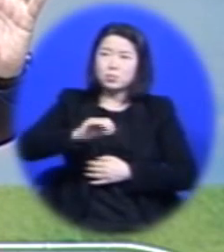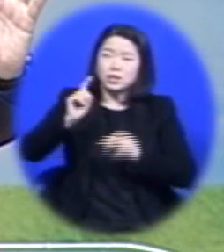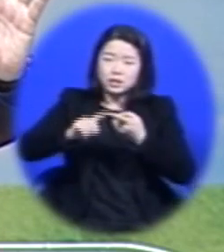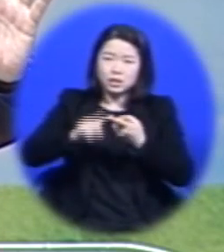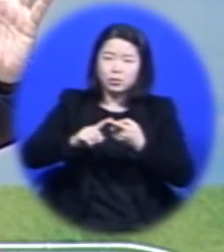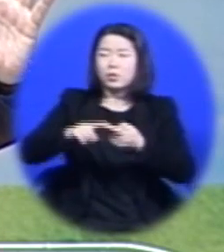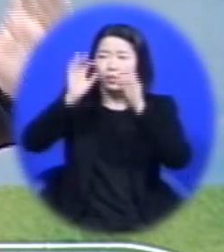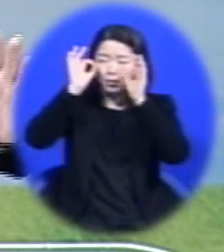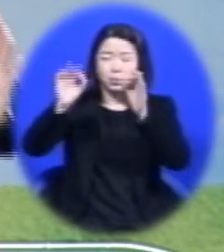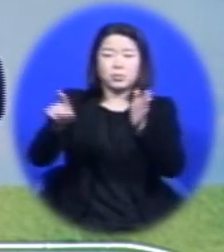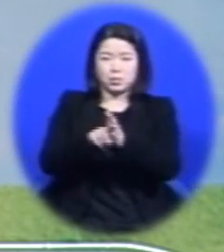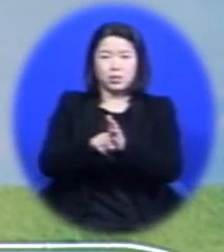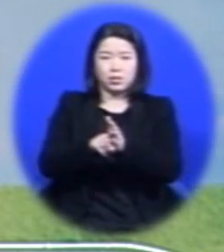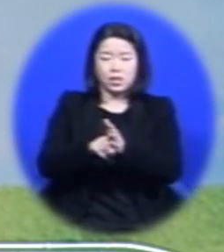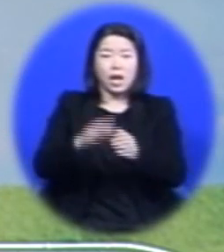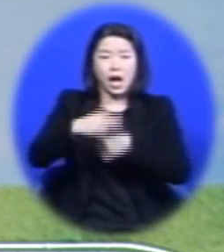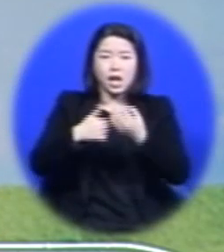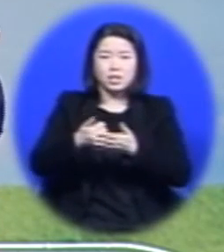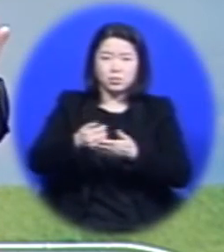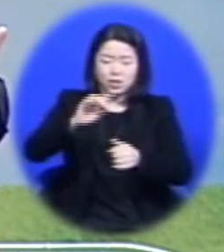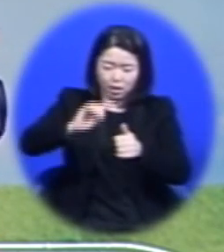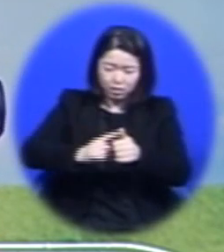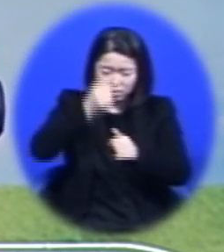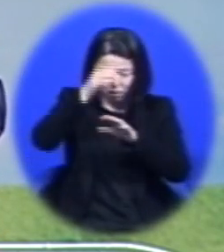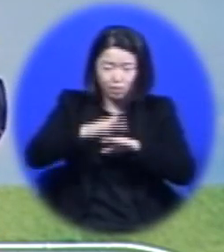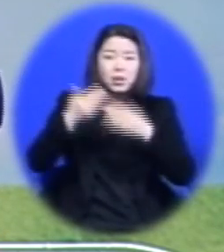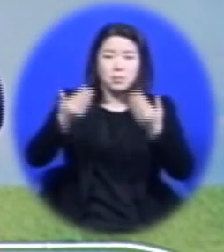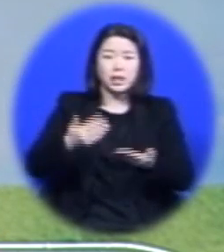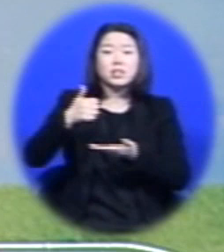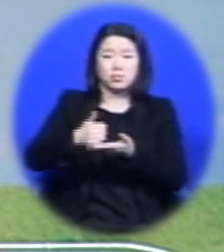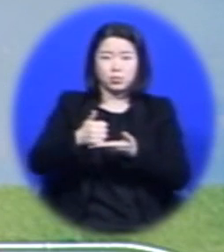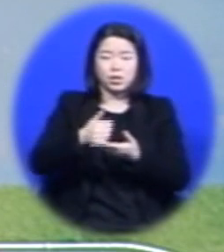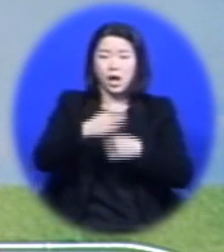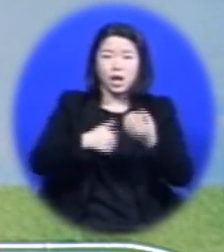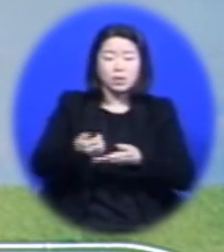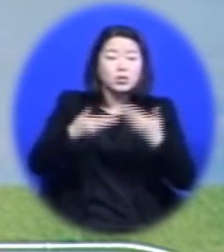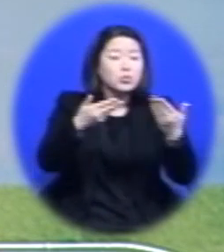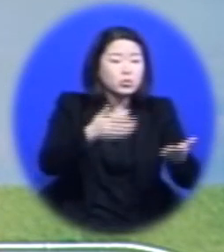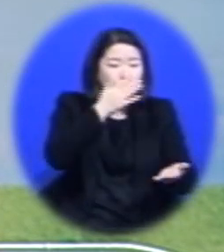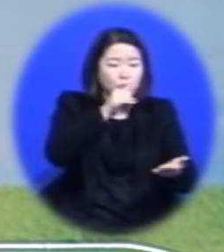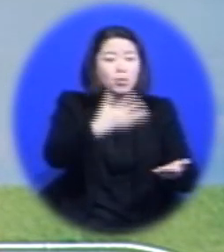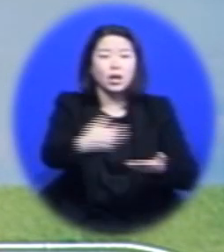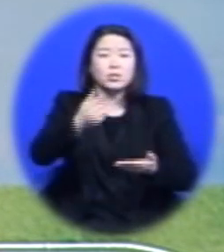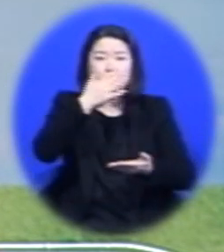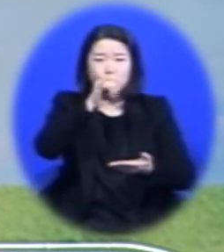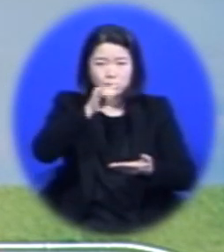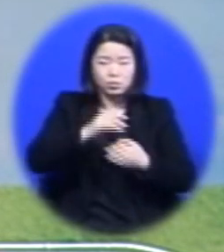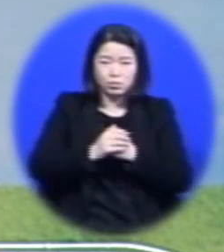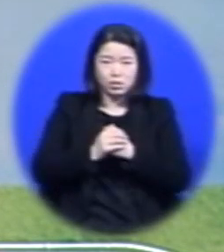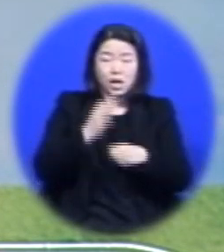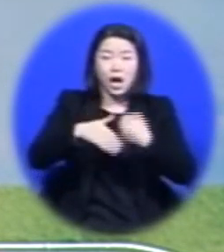거에요 하나님은 당연히 예배 받으실 뿐입니다 하나님은 주실 수도 이거 가져가실 수 도 있어요